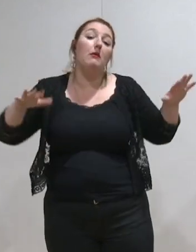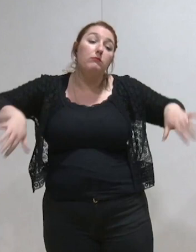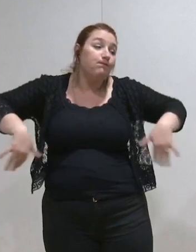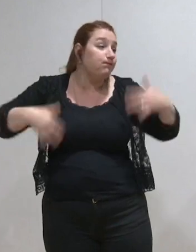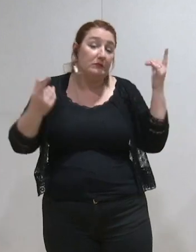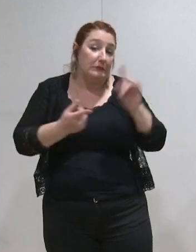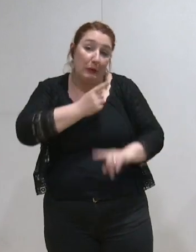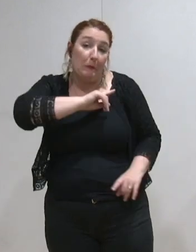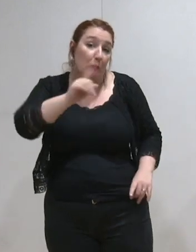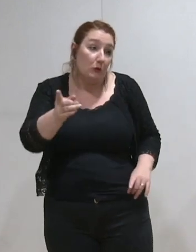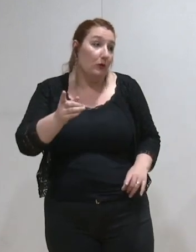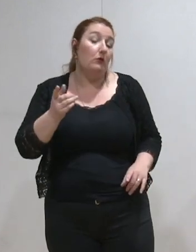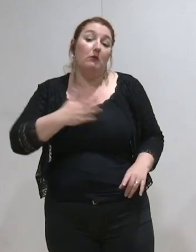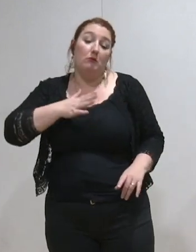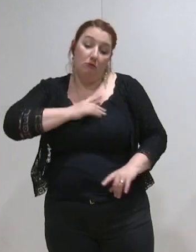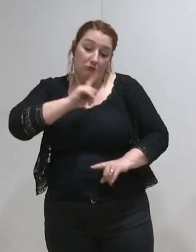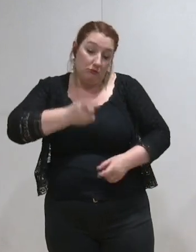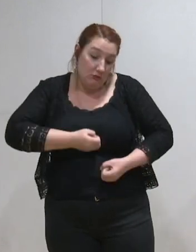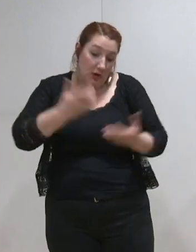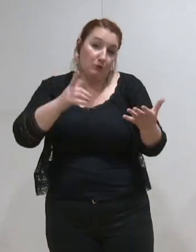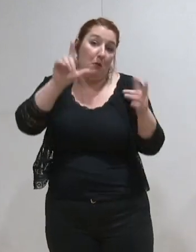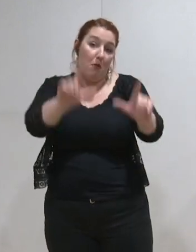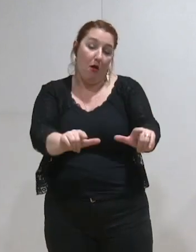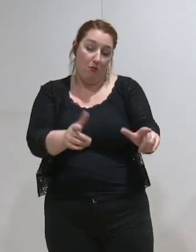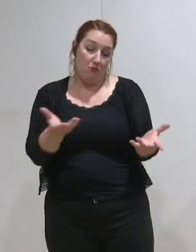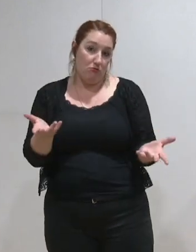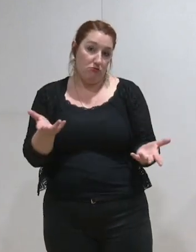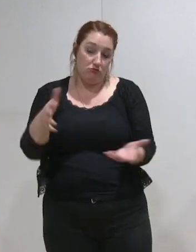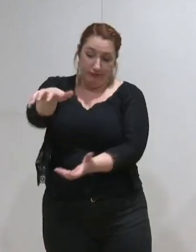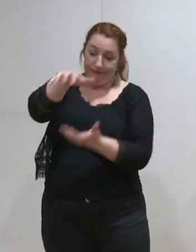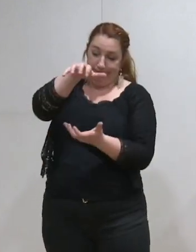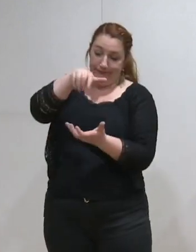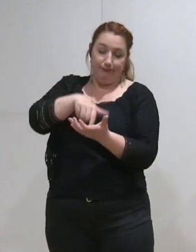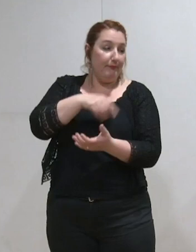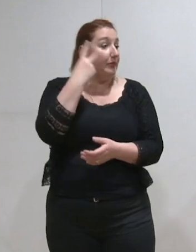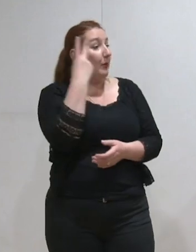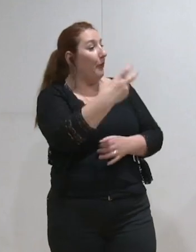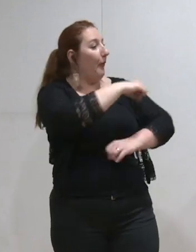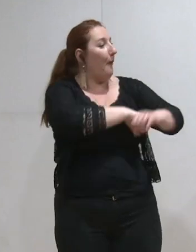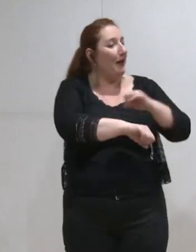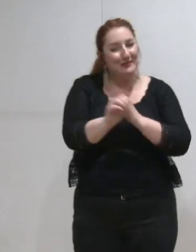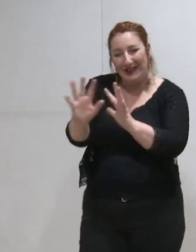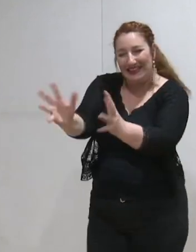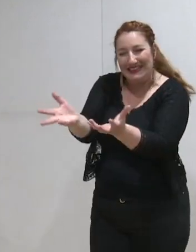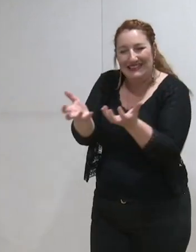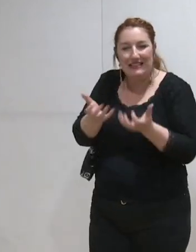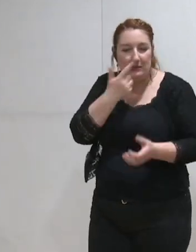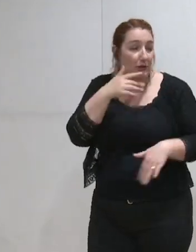d'importance il s'exprime il est là et votre opération de séduction et bien elle a pas l'air de bien